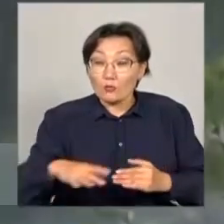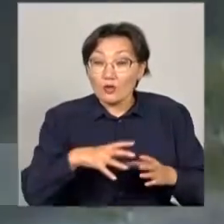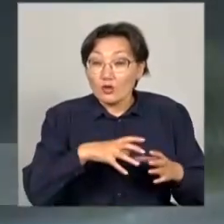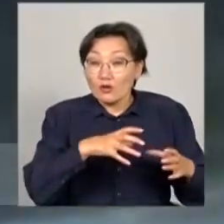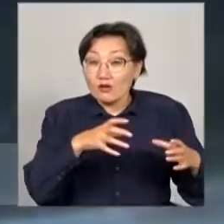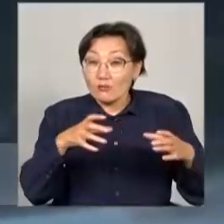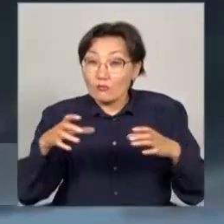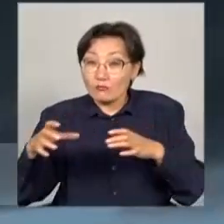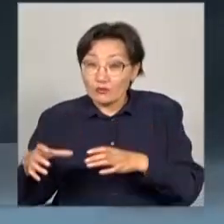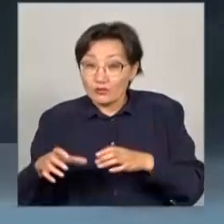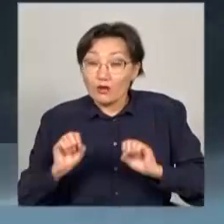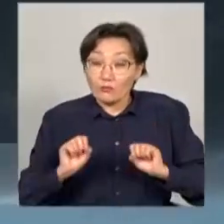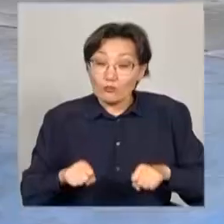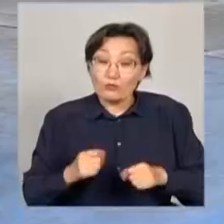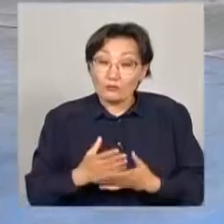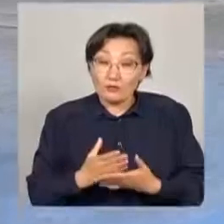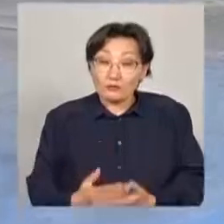бұрып әкелуге ғана мүмкіндік бар.